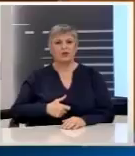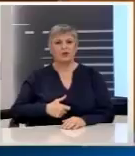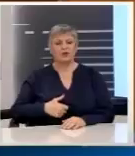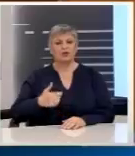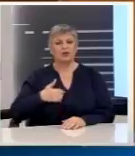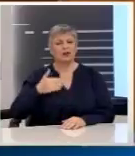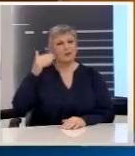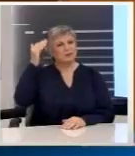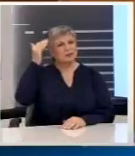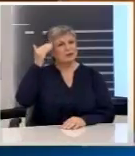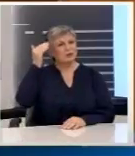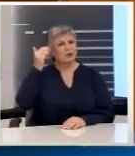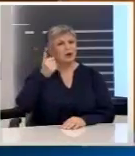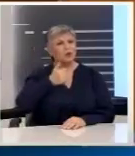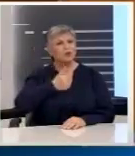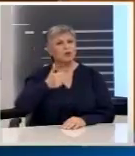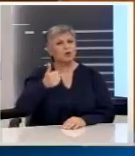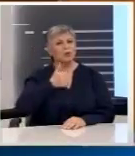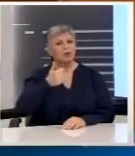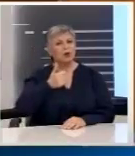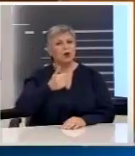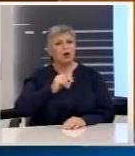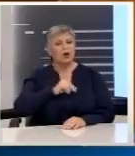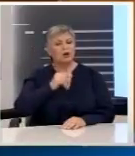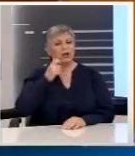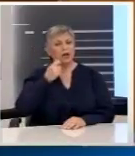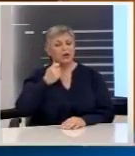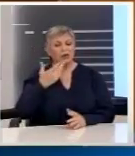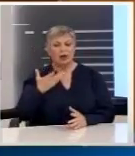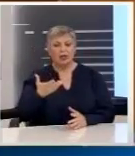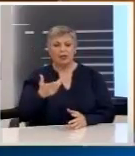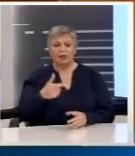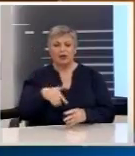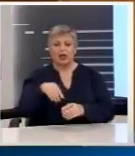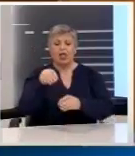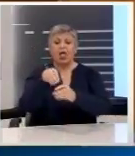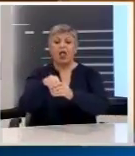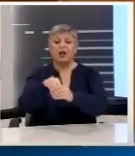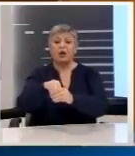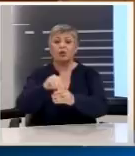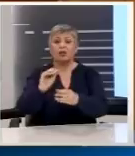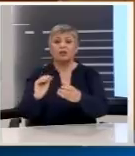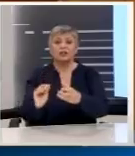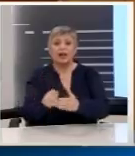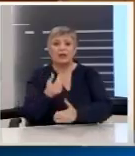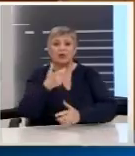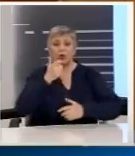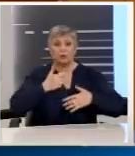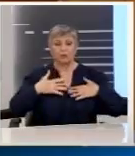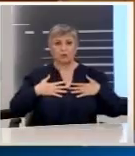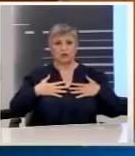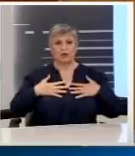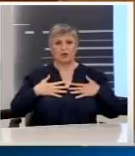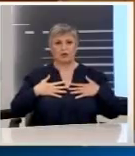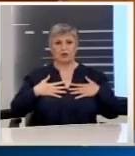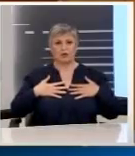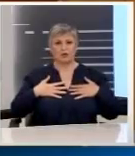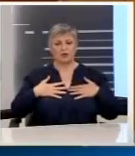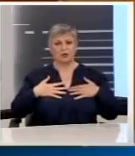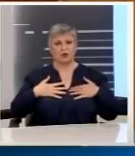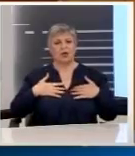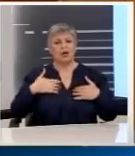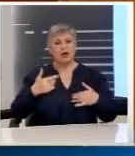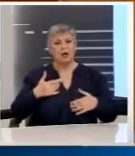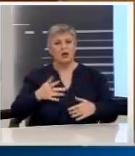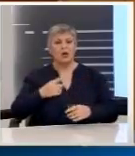εκλογικών σκοπιμοτήτων, θα ομολογούσα εφθαρσώς ότι η Νέα Δημοκρατία του κ. Μητσοτάκη μας